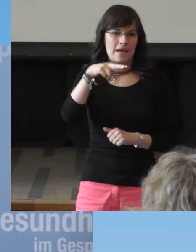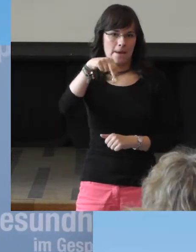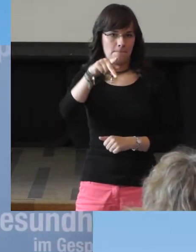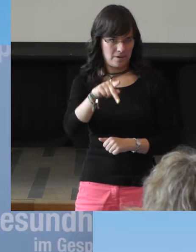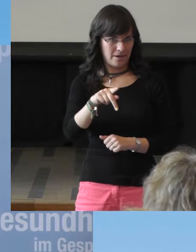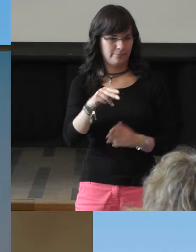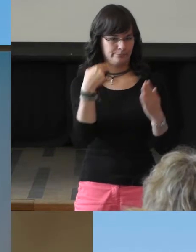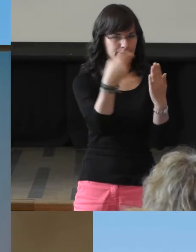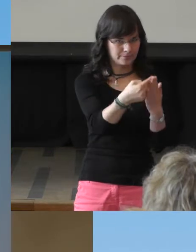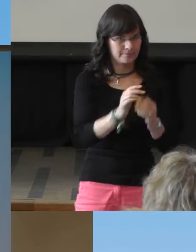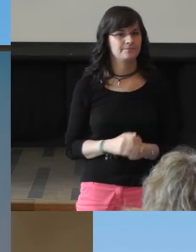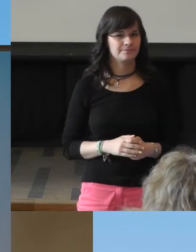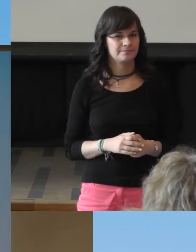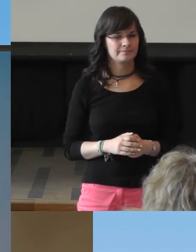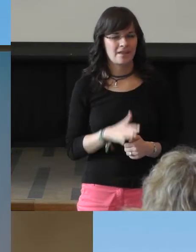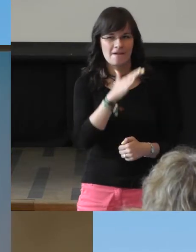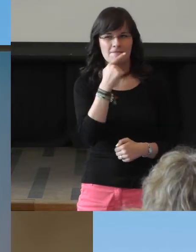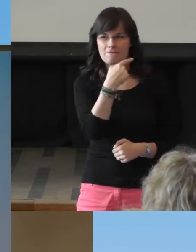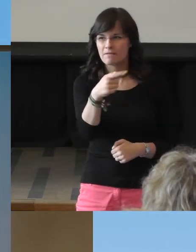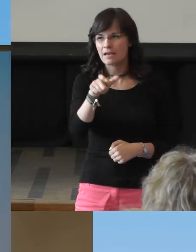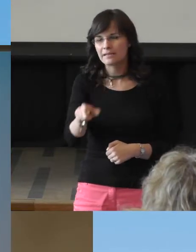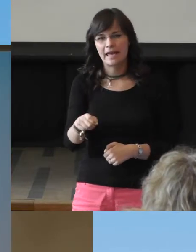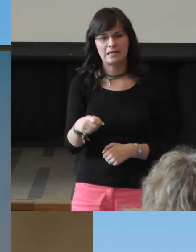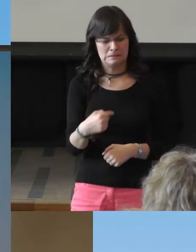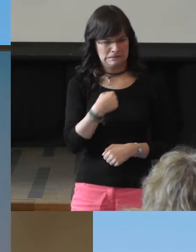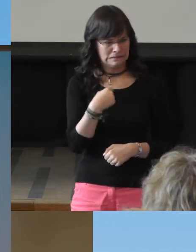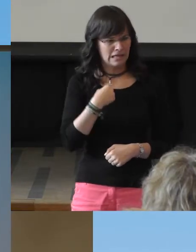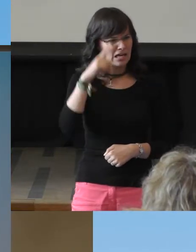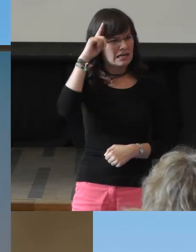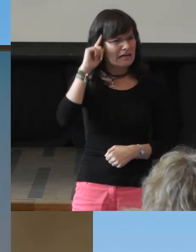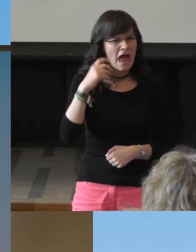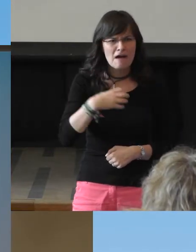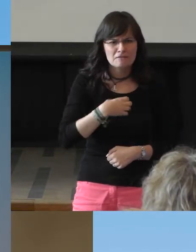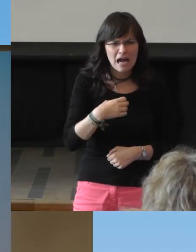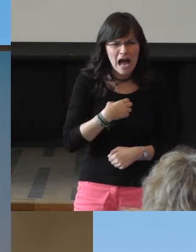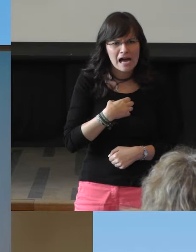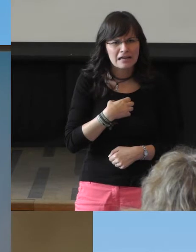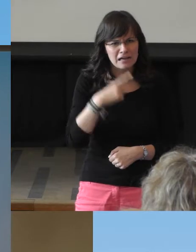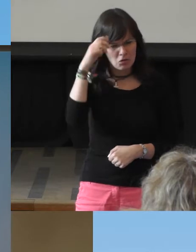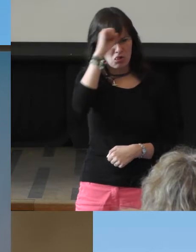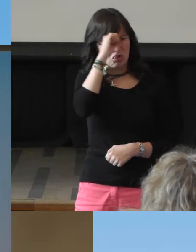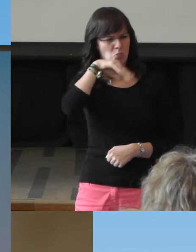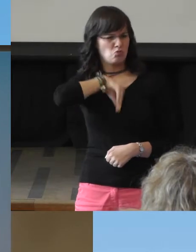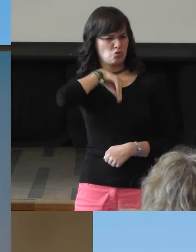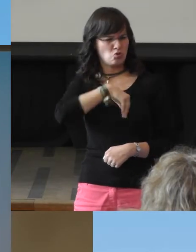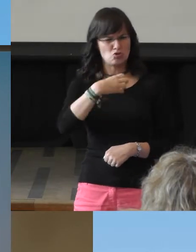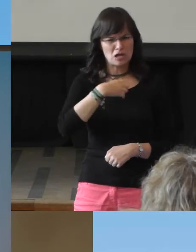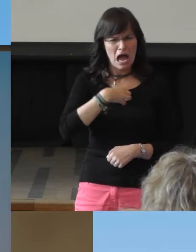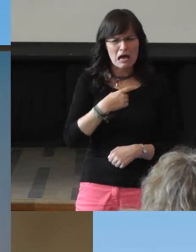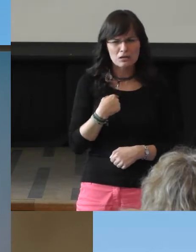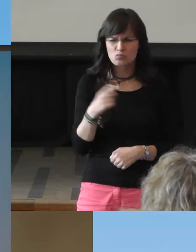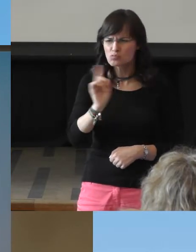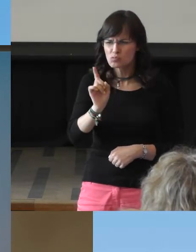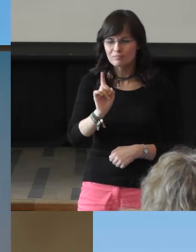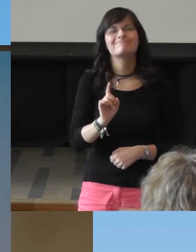viele Menschen denken, ich bin an den Nerven krank, ich bin doch nicht psychiatrisch krank. Naja, Nerven sind natürlich